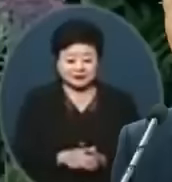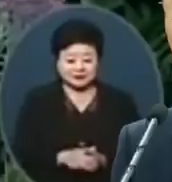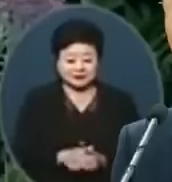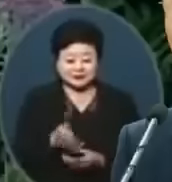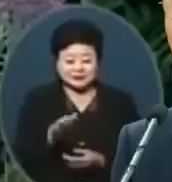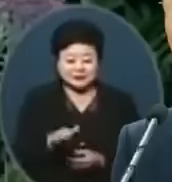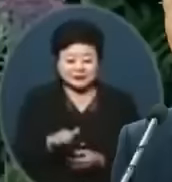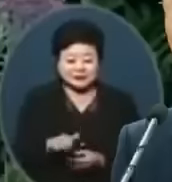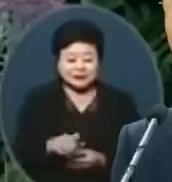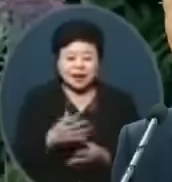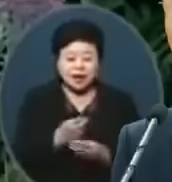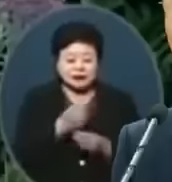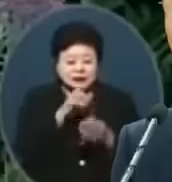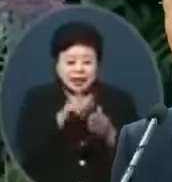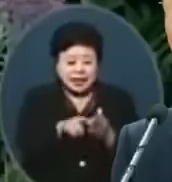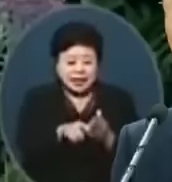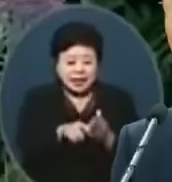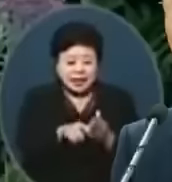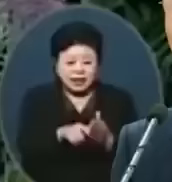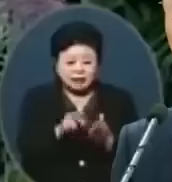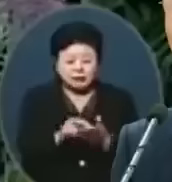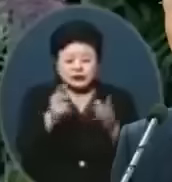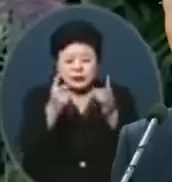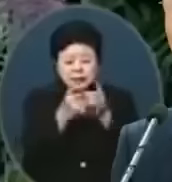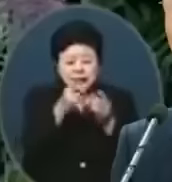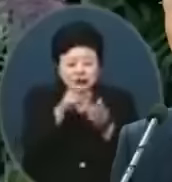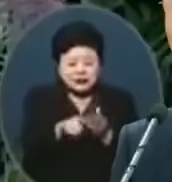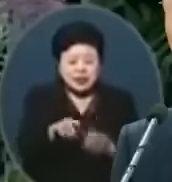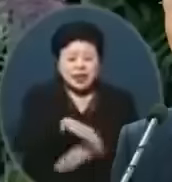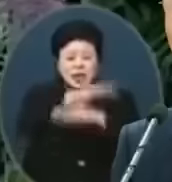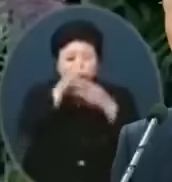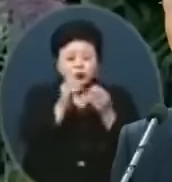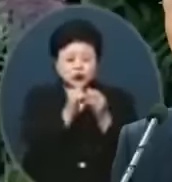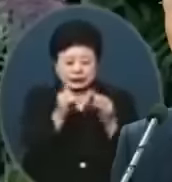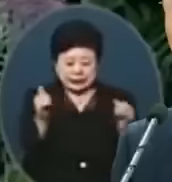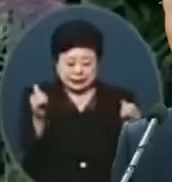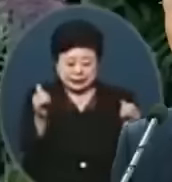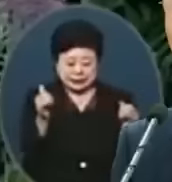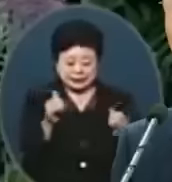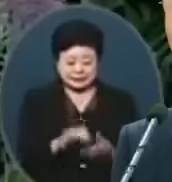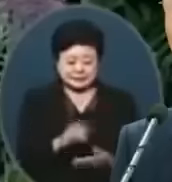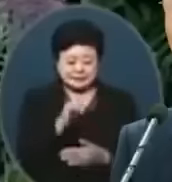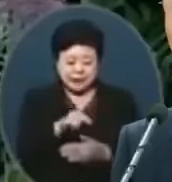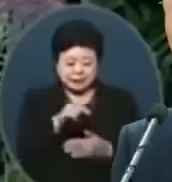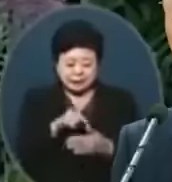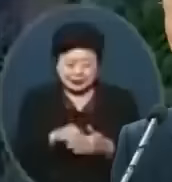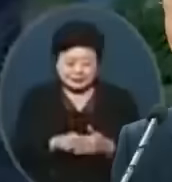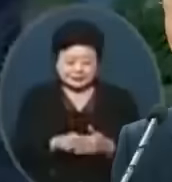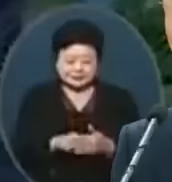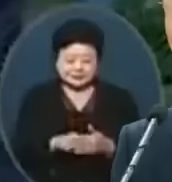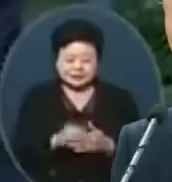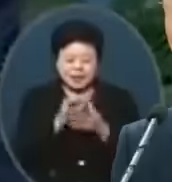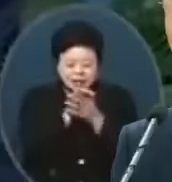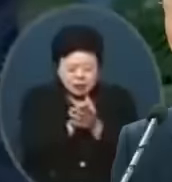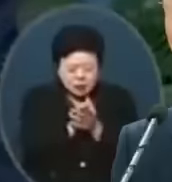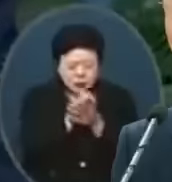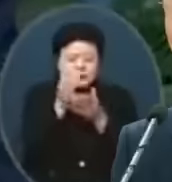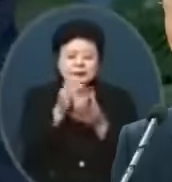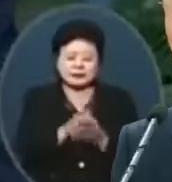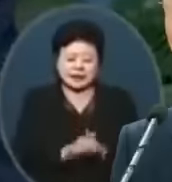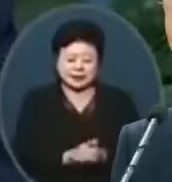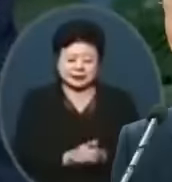그리고 문제에 부딪힐 때 거의 모든 사람들이 그 마음속에 기도를 드립니다.